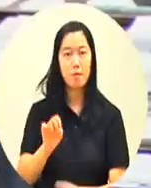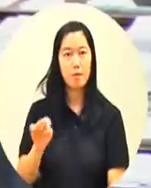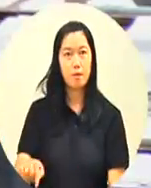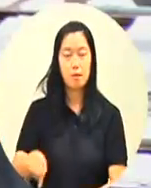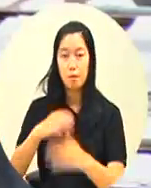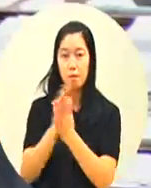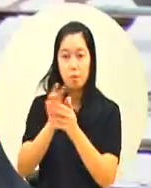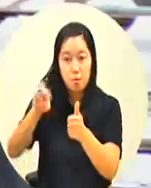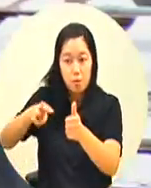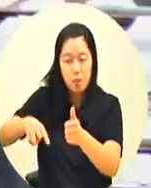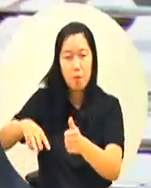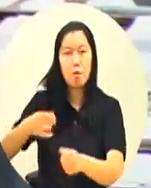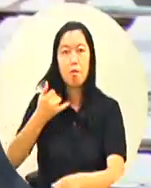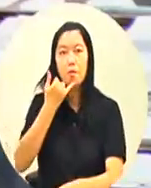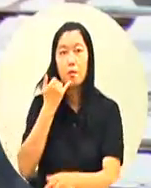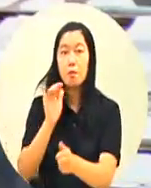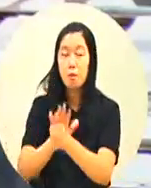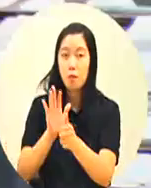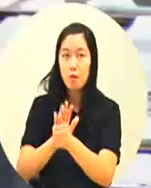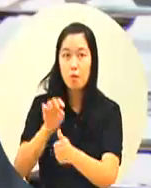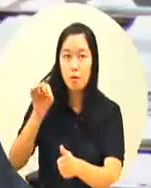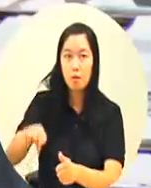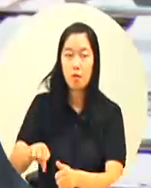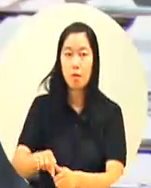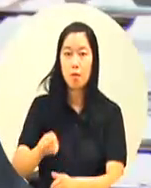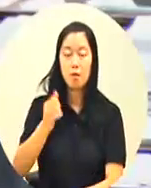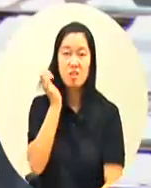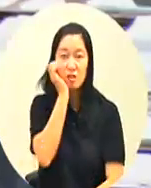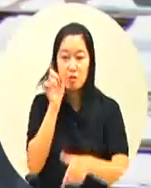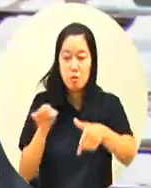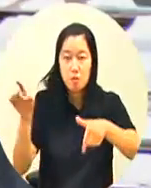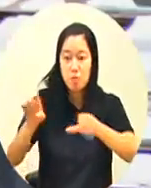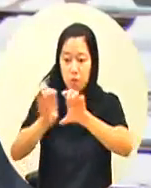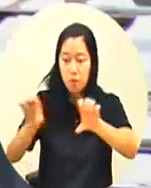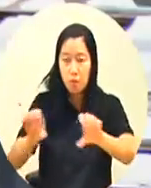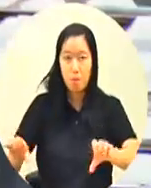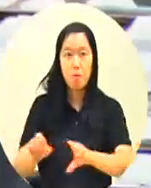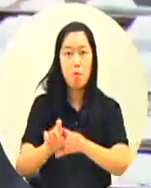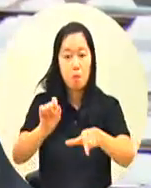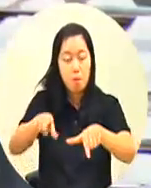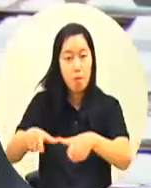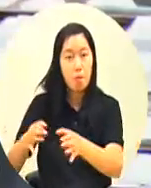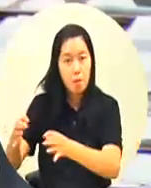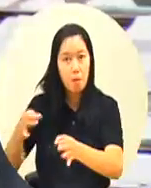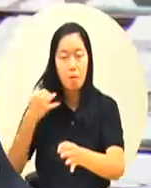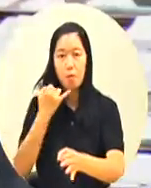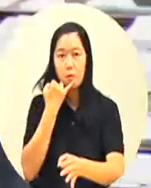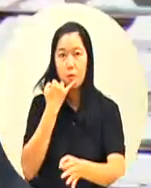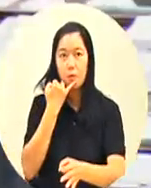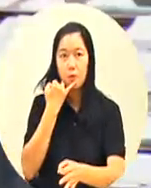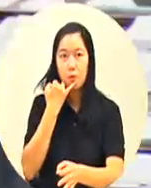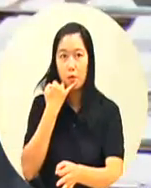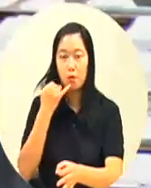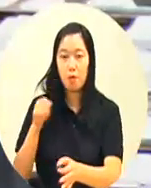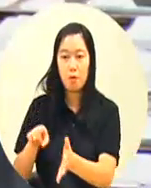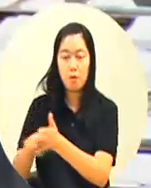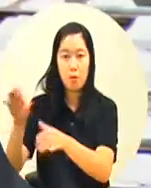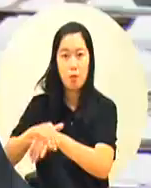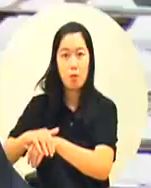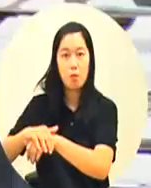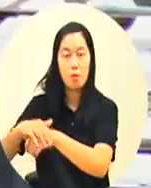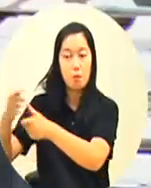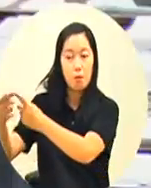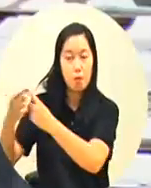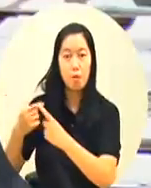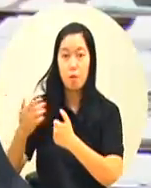练，或者是能够让所有的这个石化管线的厂商可以有更多的一些专家协助，包括说中